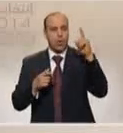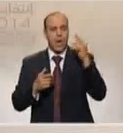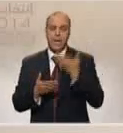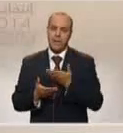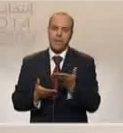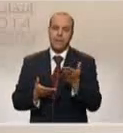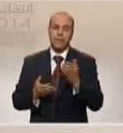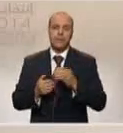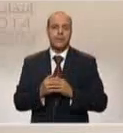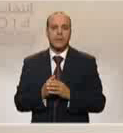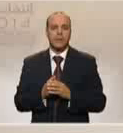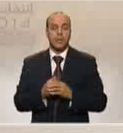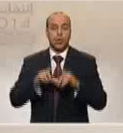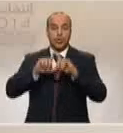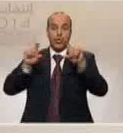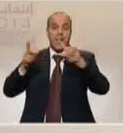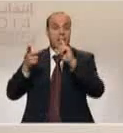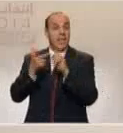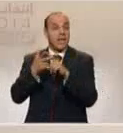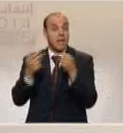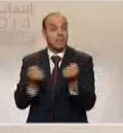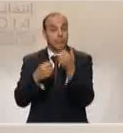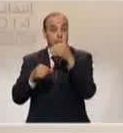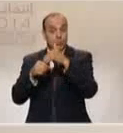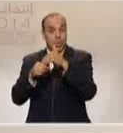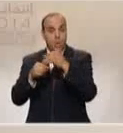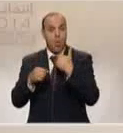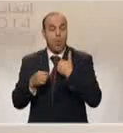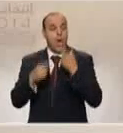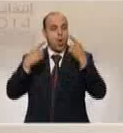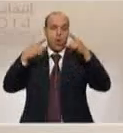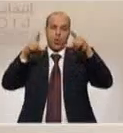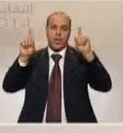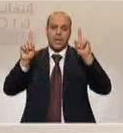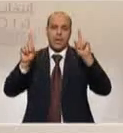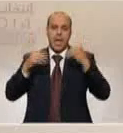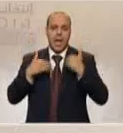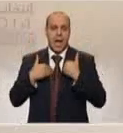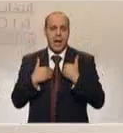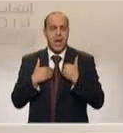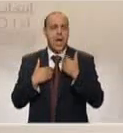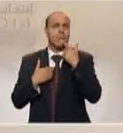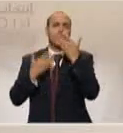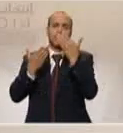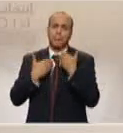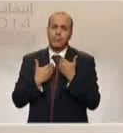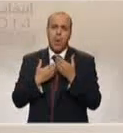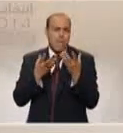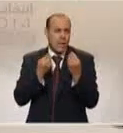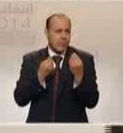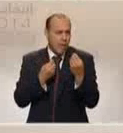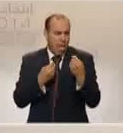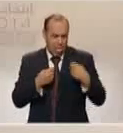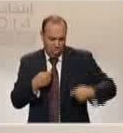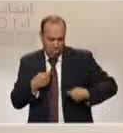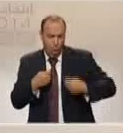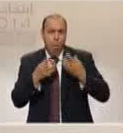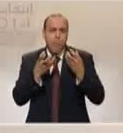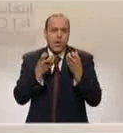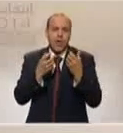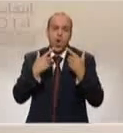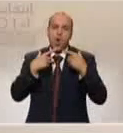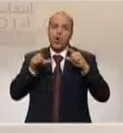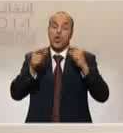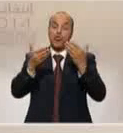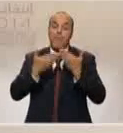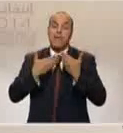الكريم الشعار الثاني في الحمله الانتخابيه هو الحريه نحن في نعمه يحسدنا عليها بارش ناس الحريه اللي